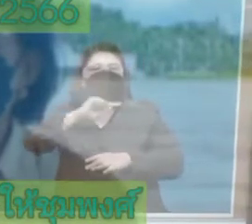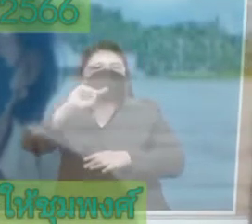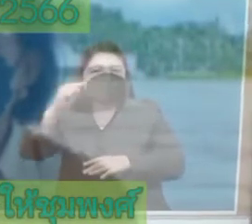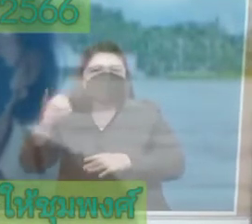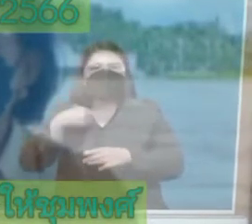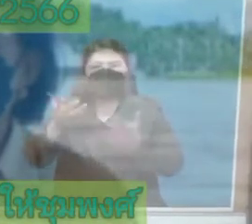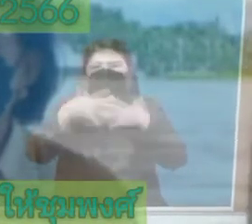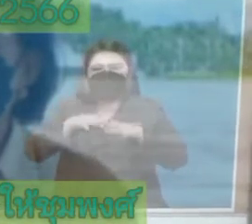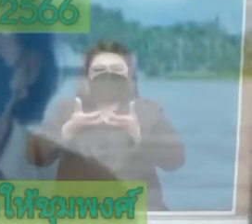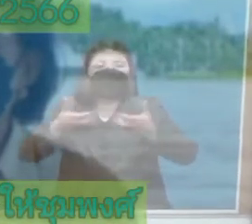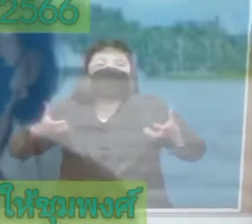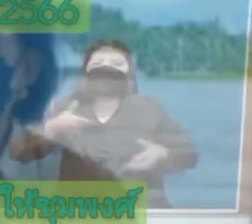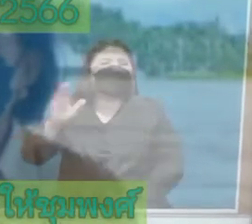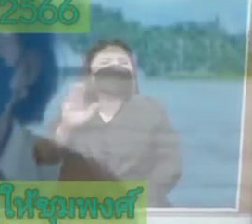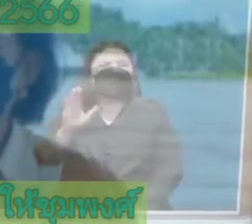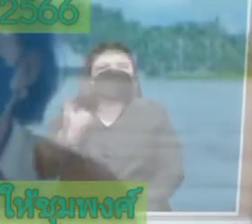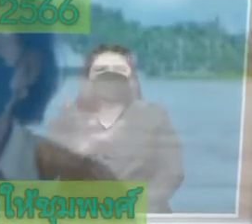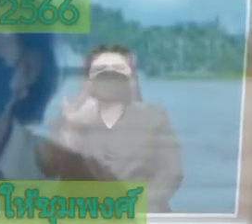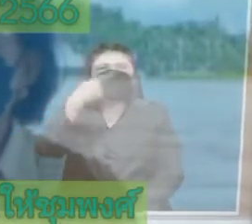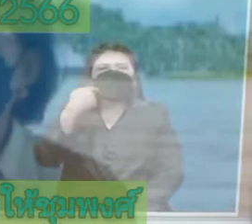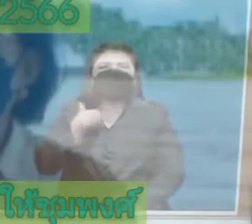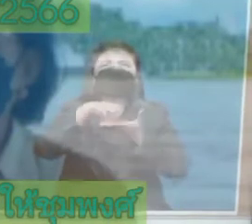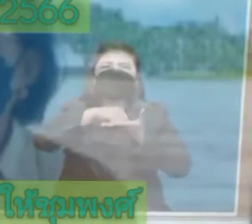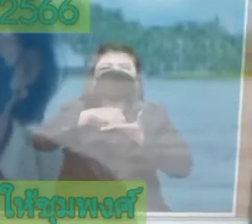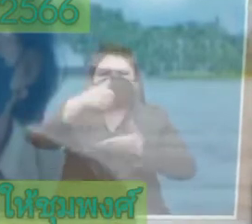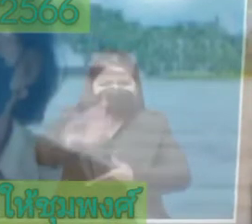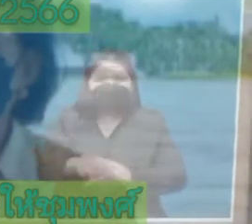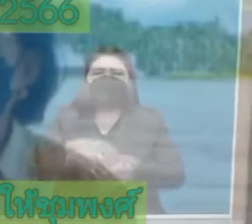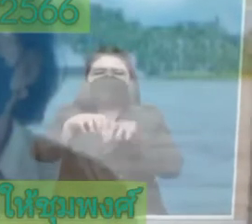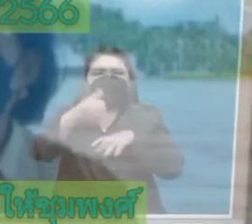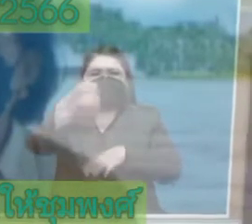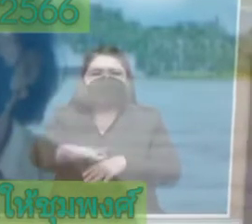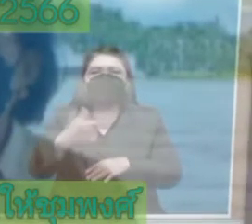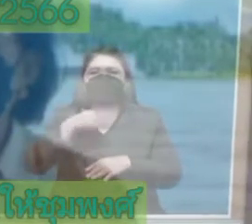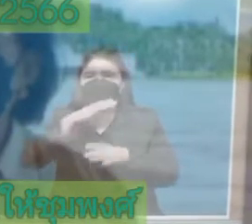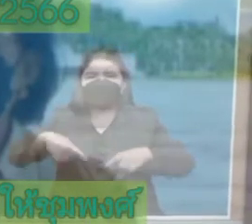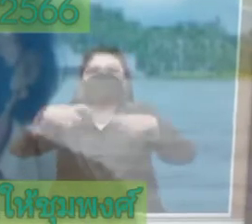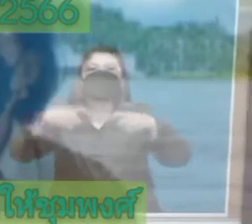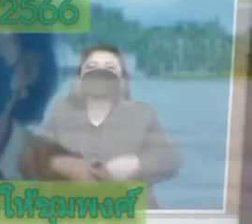มตัวกันแล้วแตกแยกไม่มีใครบริหารได้หรอกครับท่ามกลางความขัดแย้ง